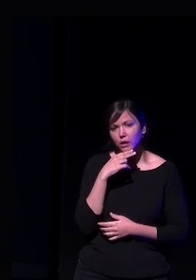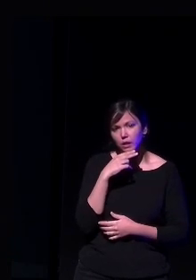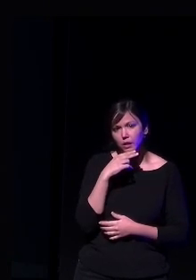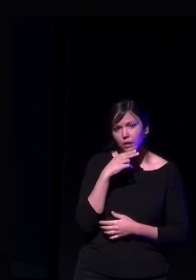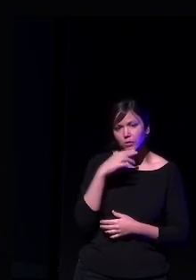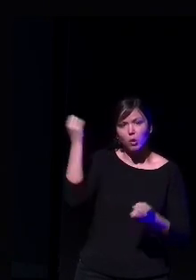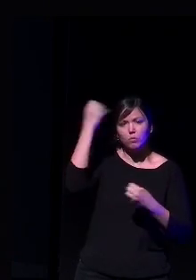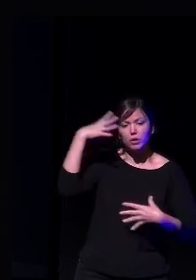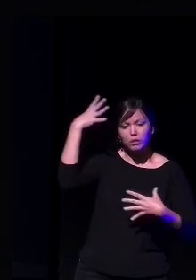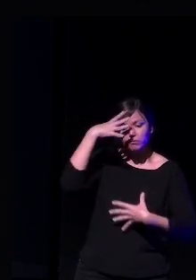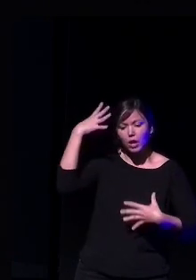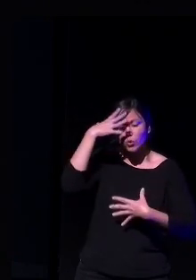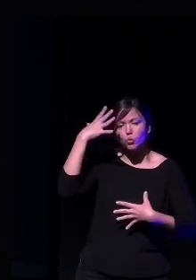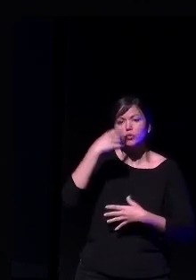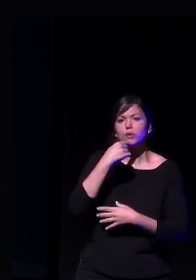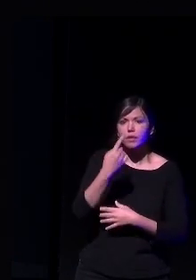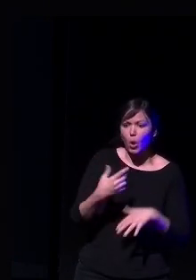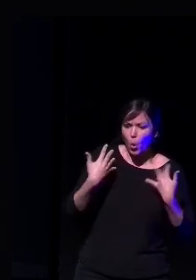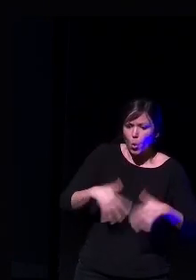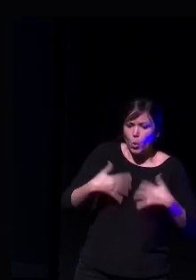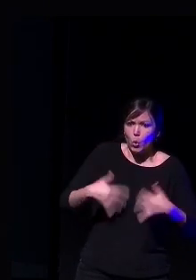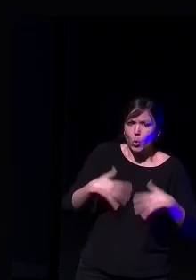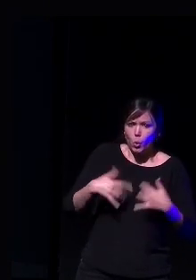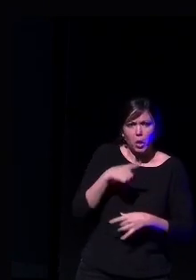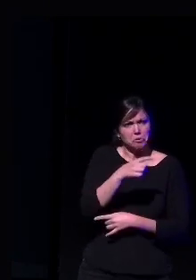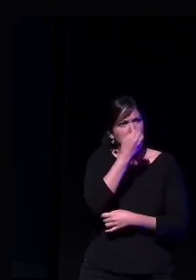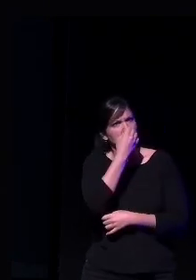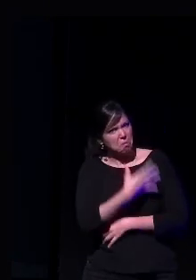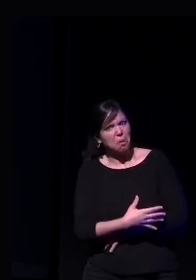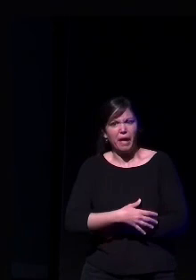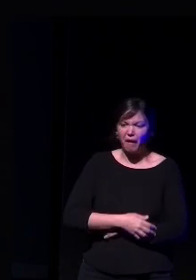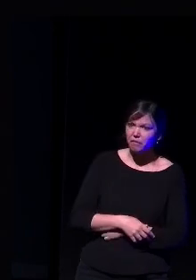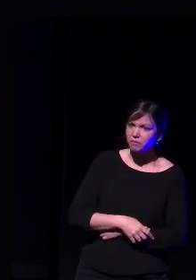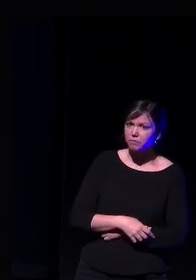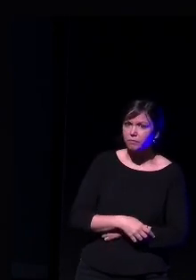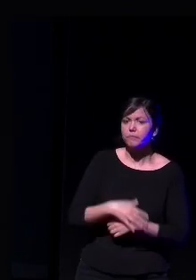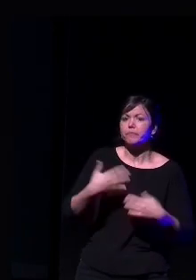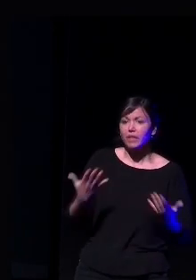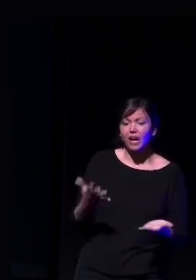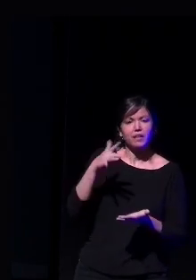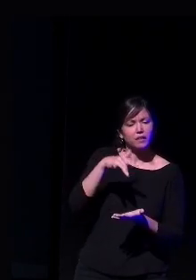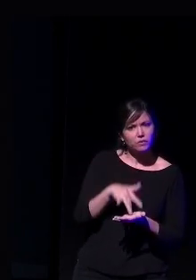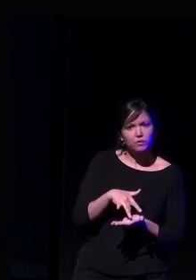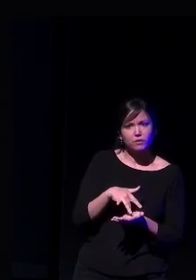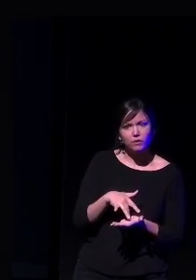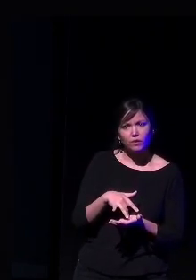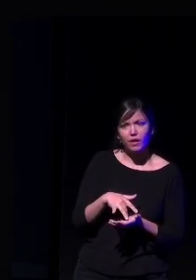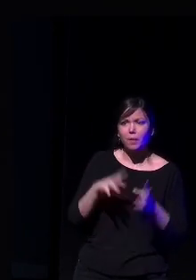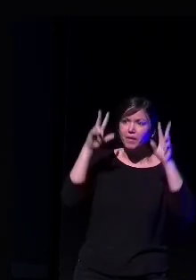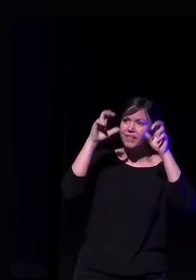posar-se sota la dutxa a la nit i dient, collons, que és ben parit, això. Una cosa que ara, amb l'ús de